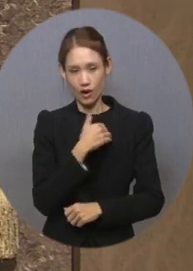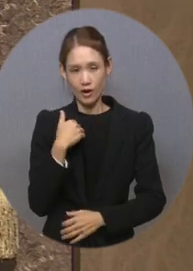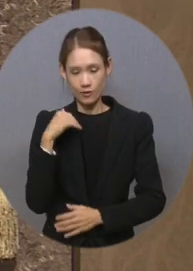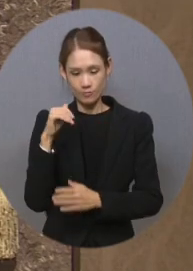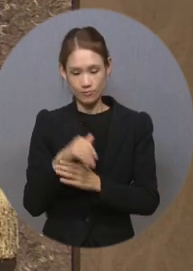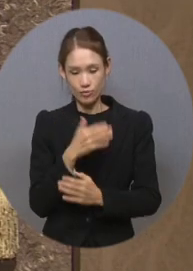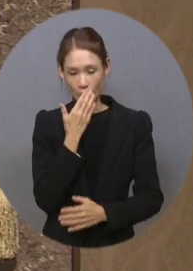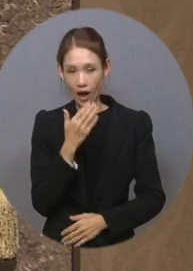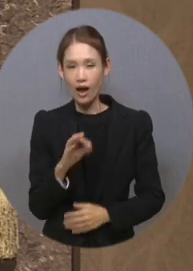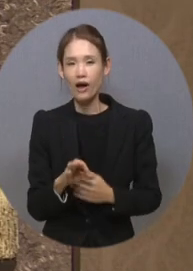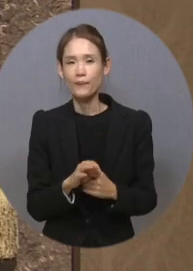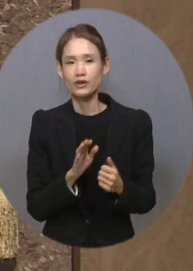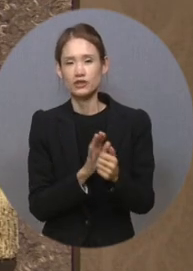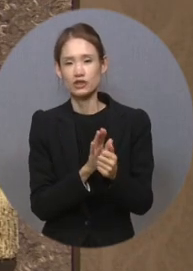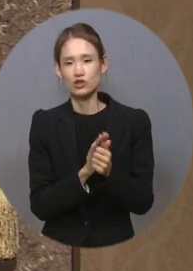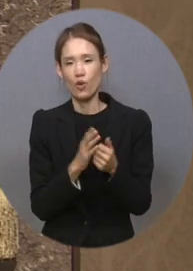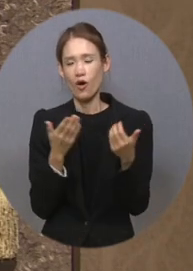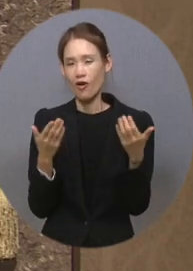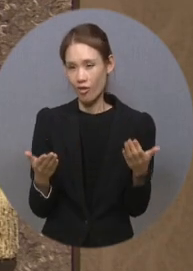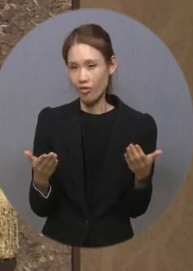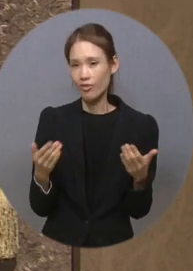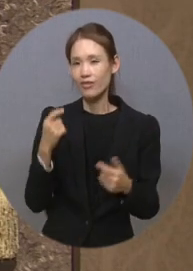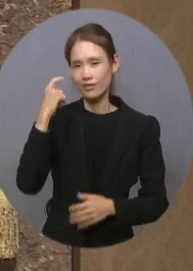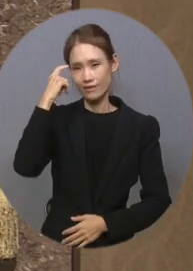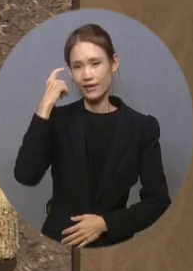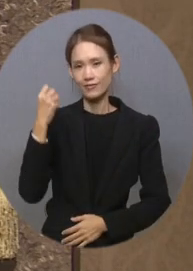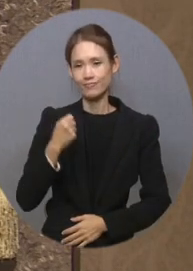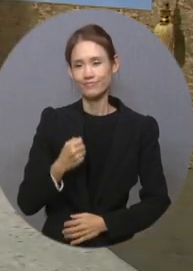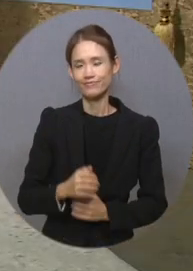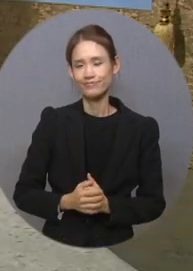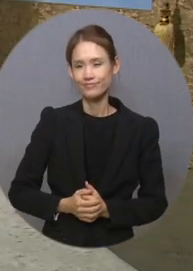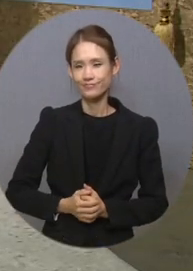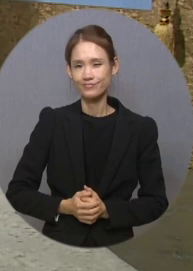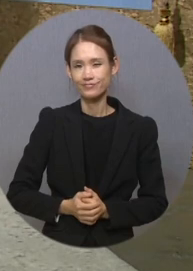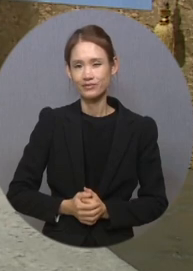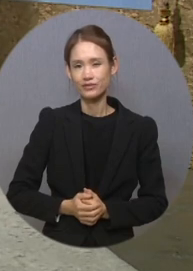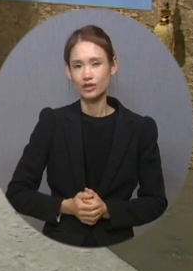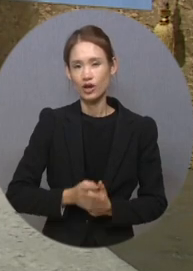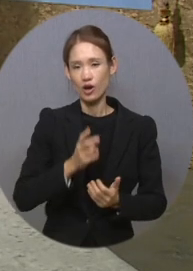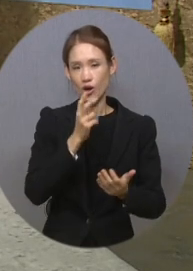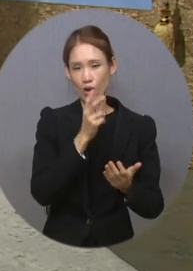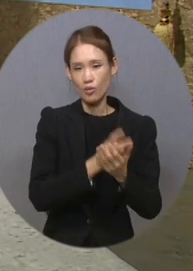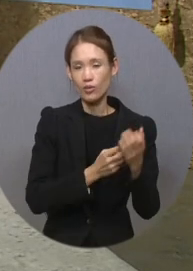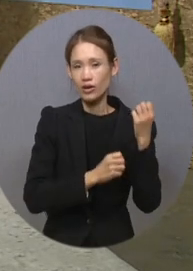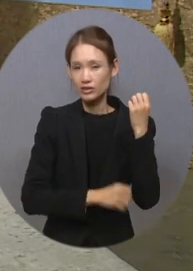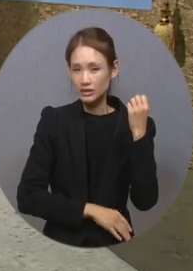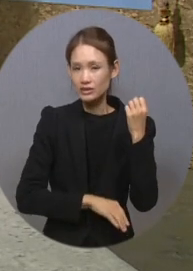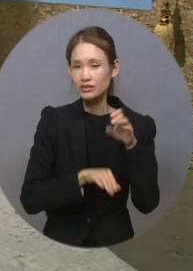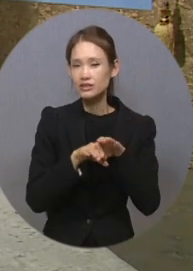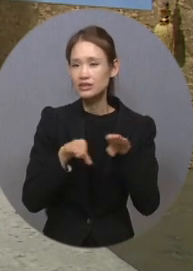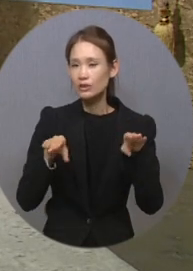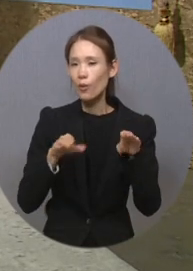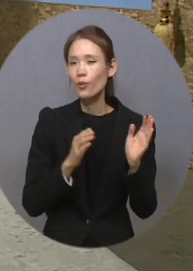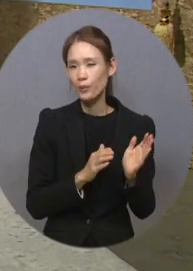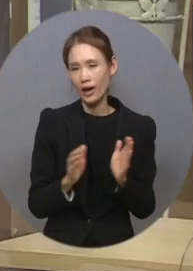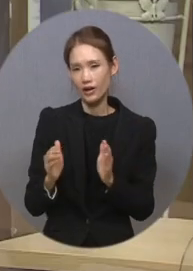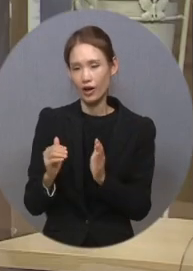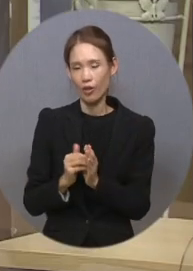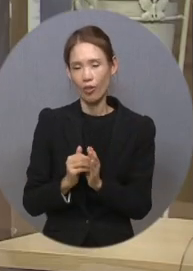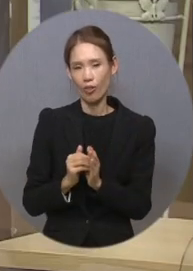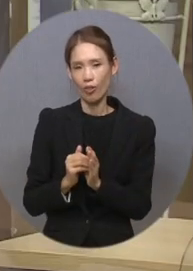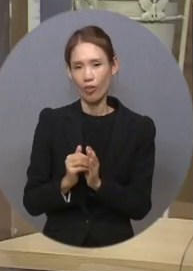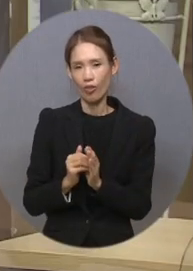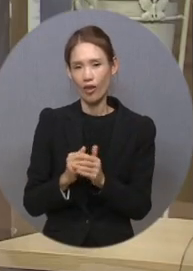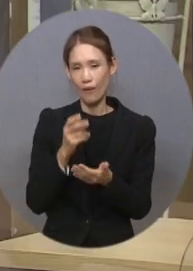그분들도 좀 뭐 지원을 좀 해드리고 이렇게 할 생각입니다. 네, 법적인 근거까지 이제 마련이 된 상황입니다. 예.